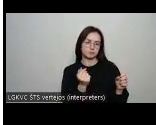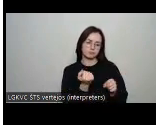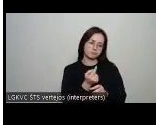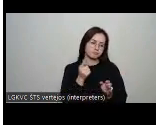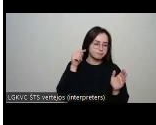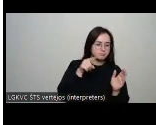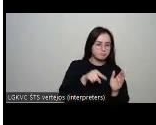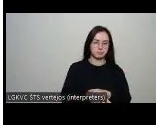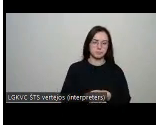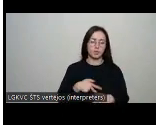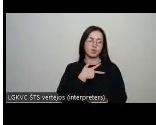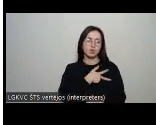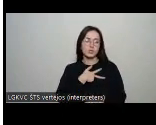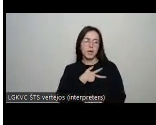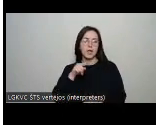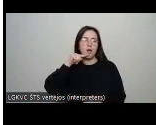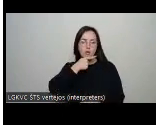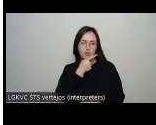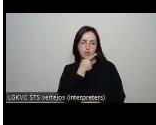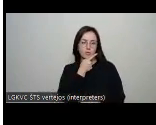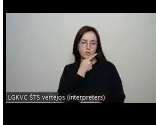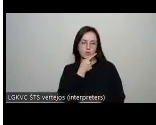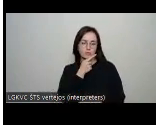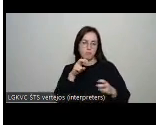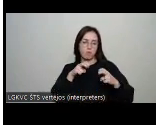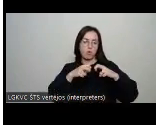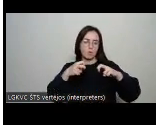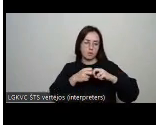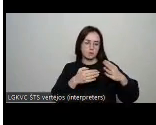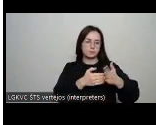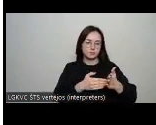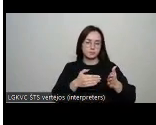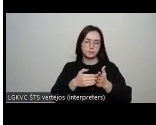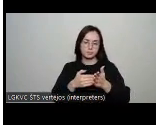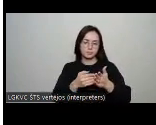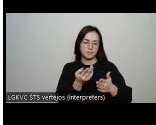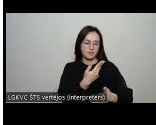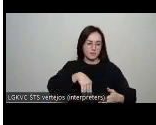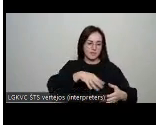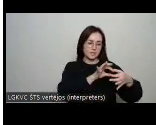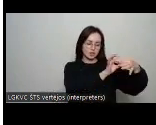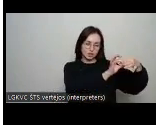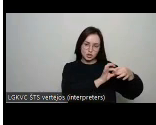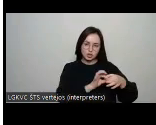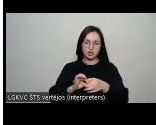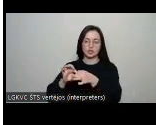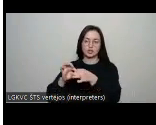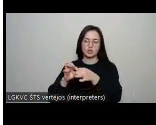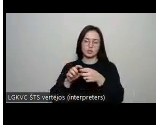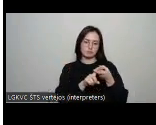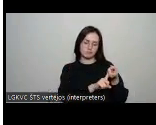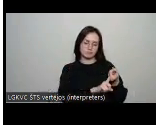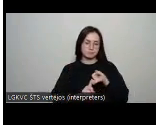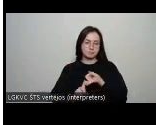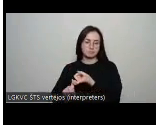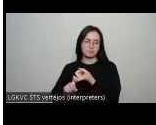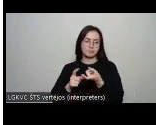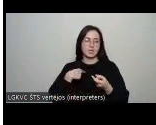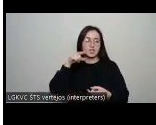Socialiniai ekonominiai iššūkiai kartais yra labai glaudžiai tarpusavį susiję. Ir aš žinau, kad yra tokia